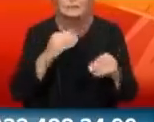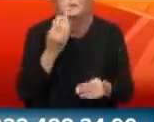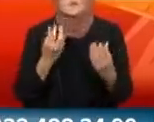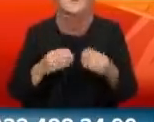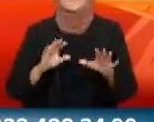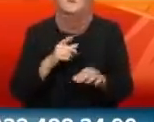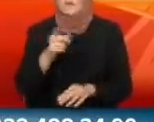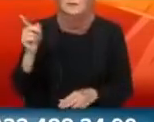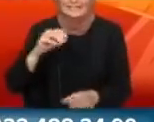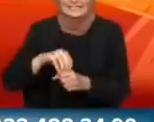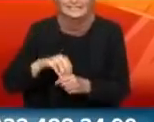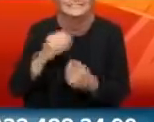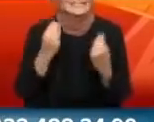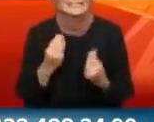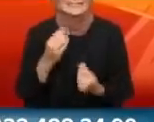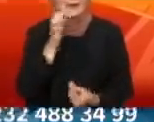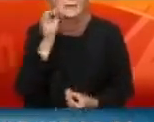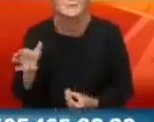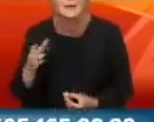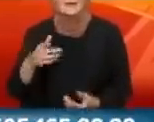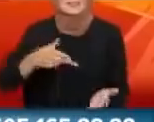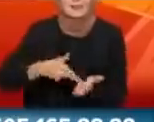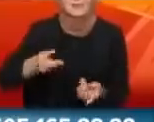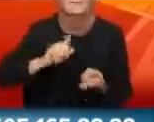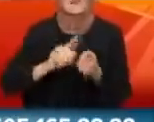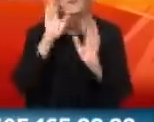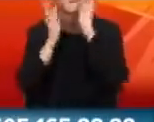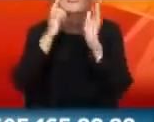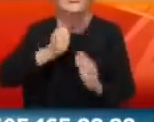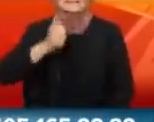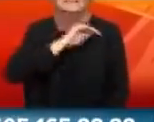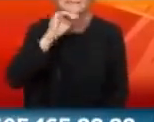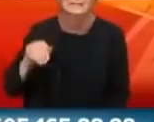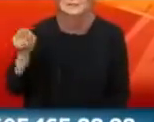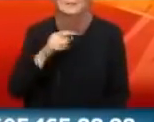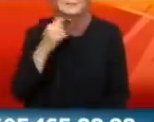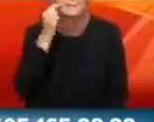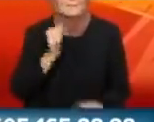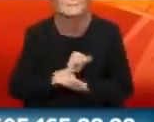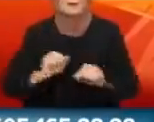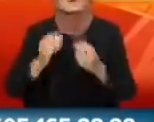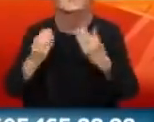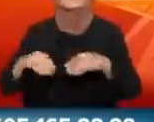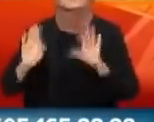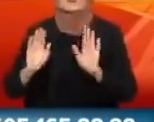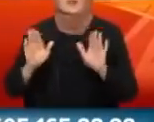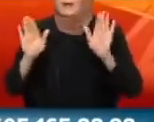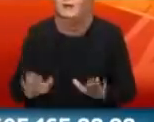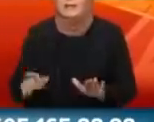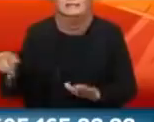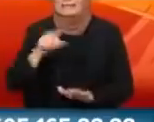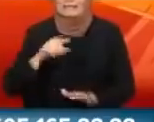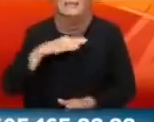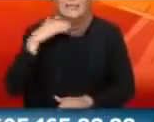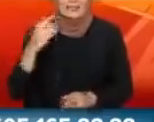haber Tarım ve Orman Bakanlığı'ndan geldi. Yetiştiriciler mağdur edilmeyecek. Elde kalan tüm hayvanları Et ve Süt Kurumu